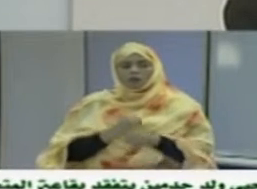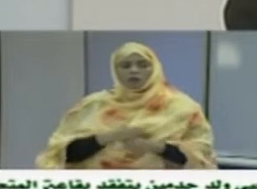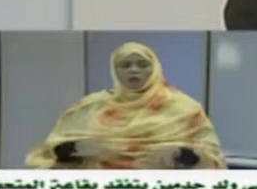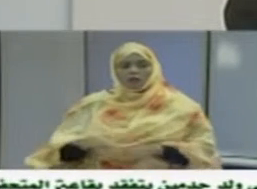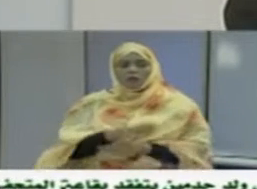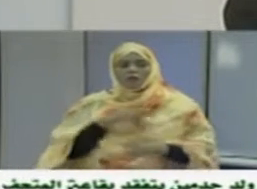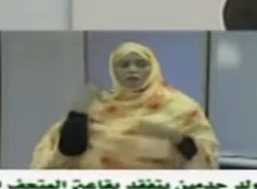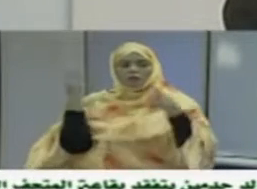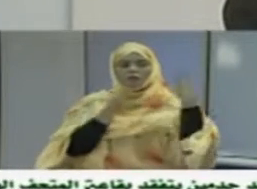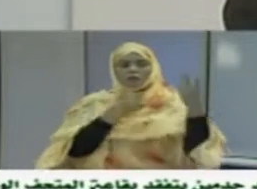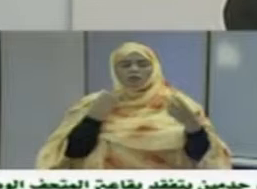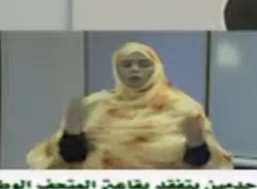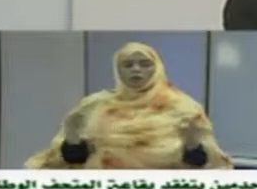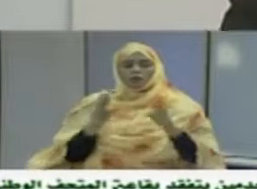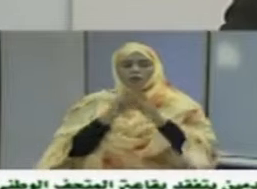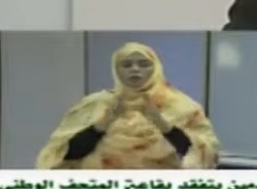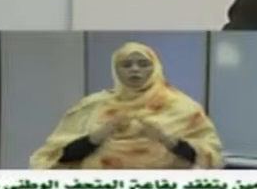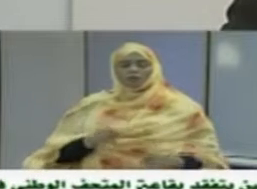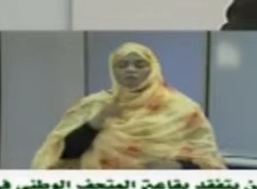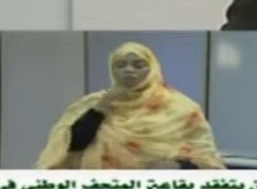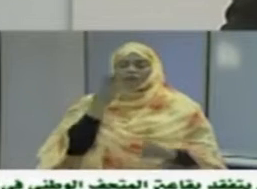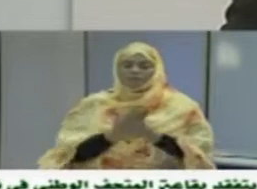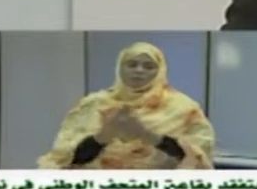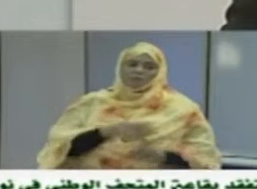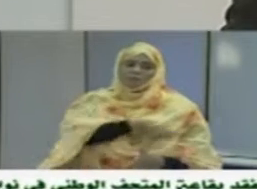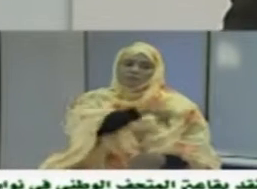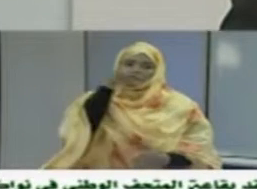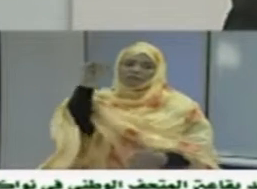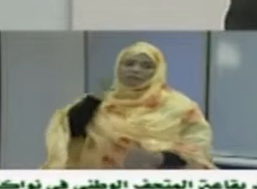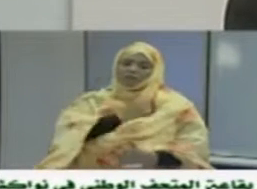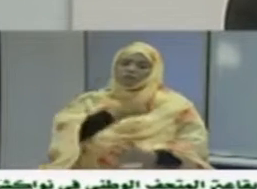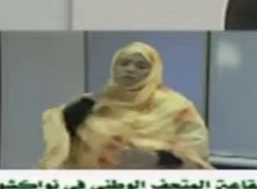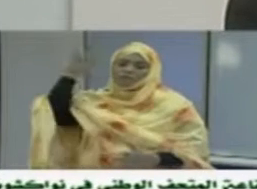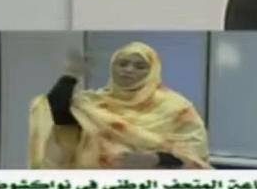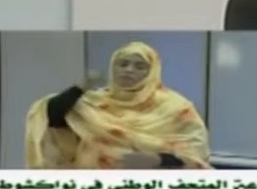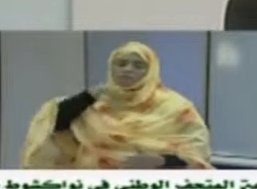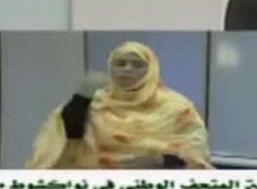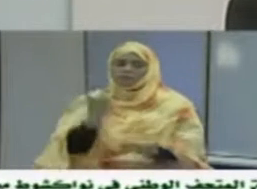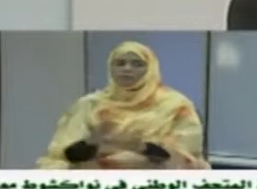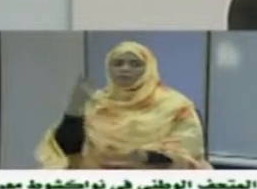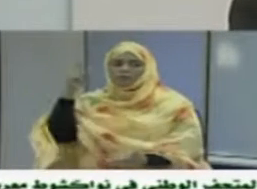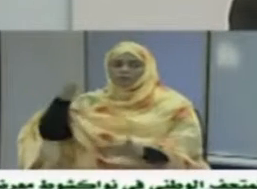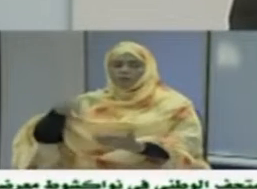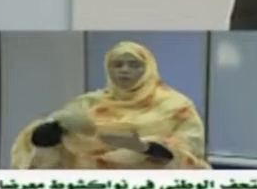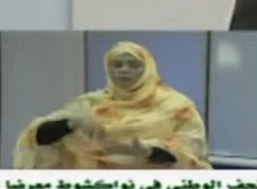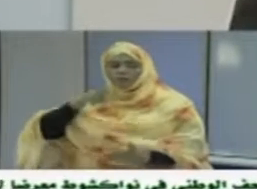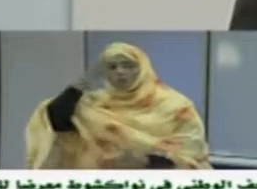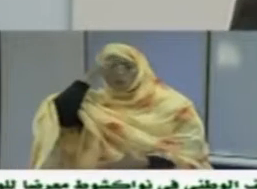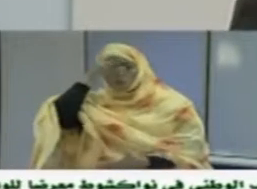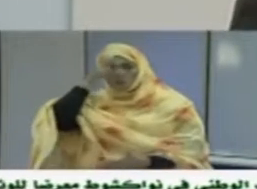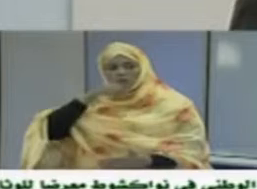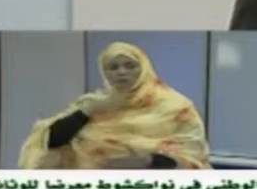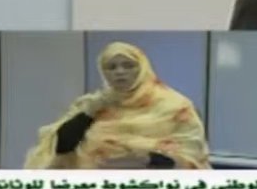والطاقة والسياحة ردا على إسقاط مقاتلتها في الأراضي السورية.